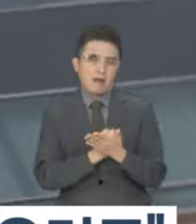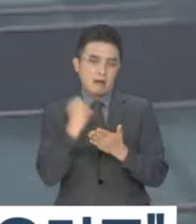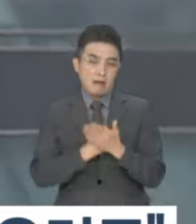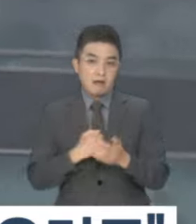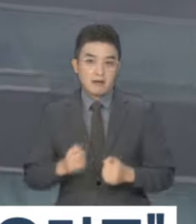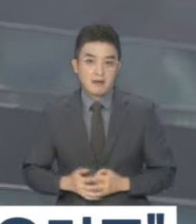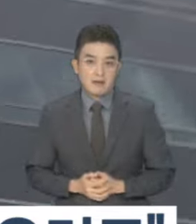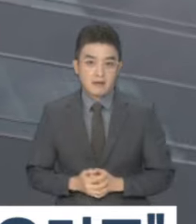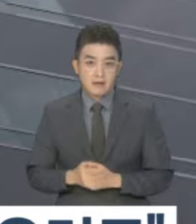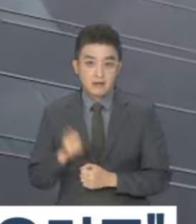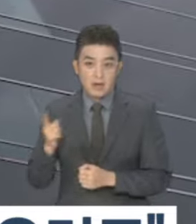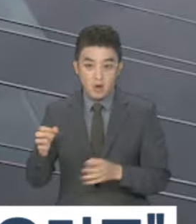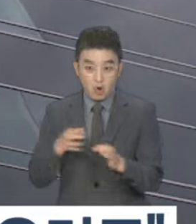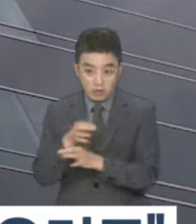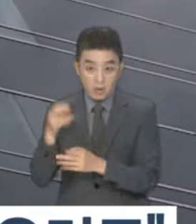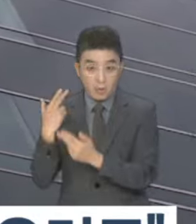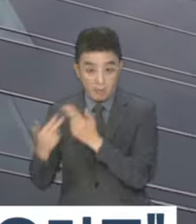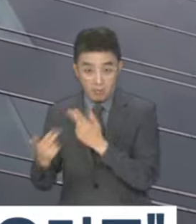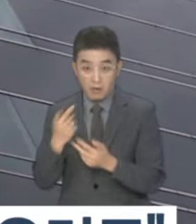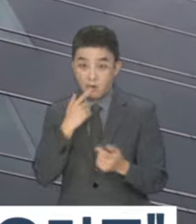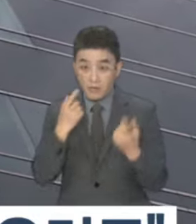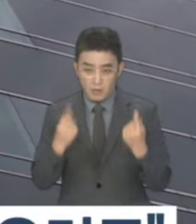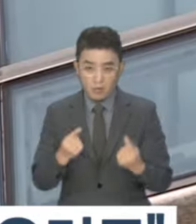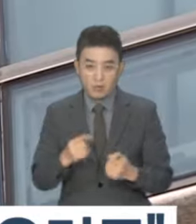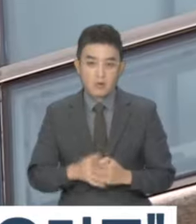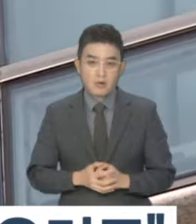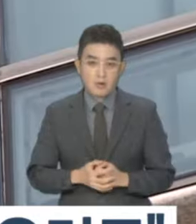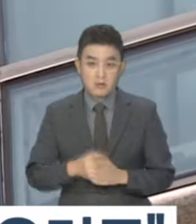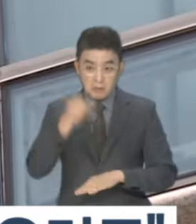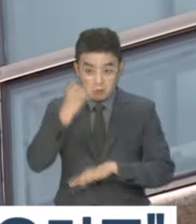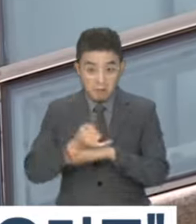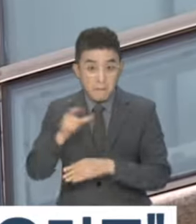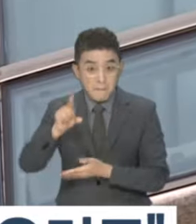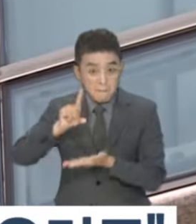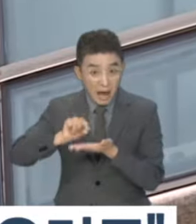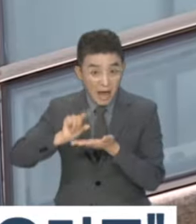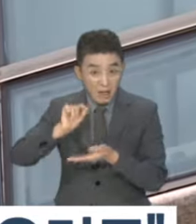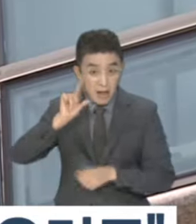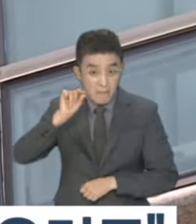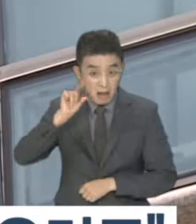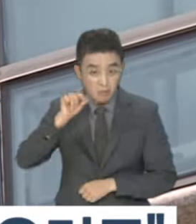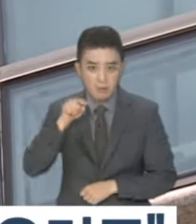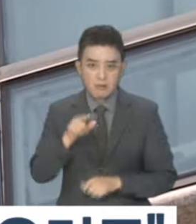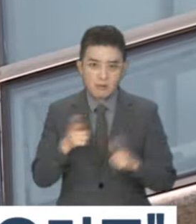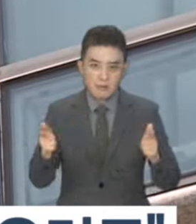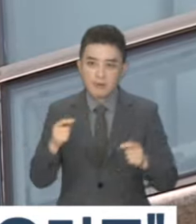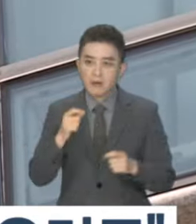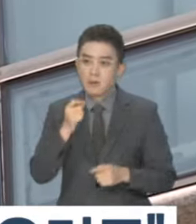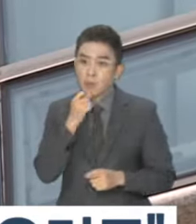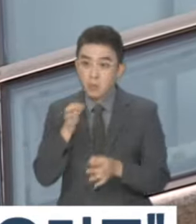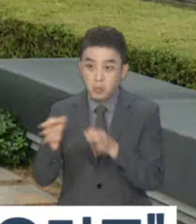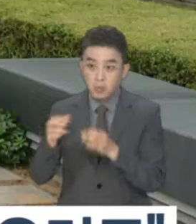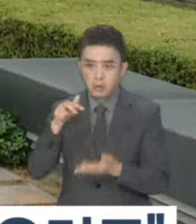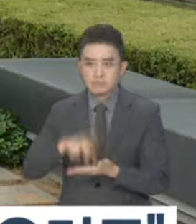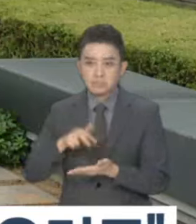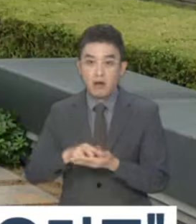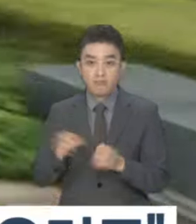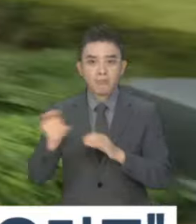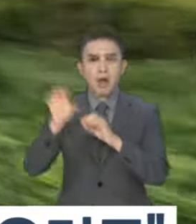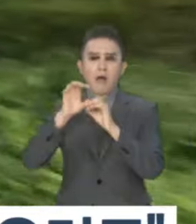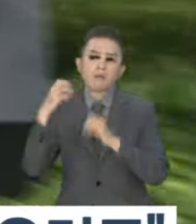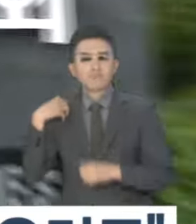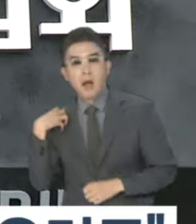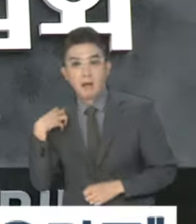한국 경제인 협회도 만 원이 넘는 최저임금은 영세기업과 자영업자들에게 추가 부담이 될 거라며